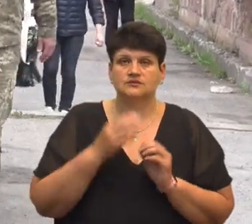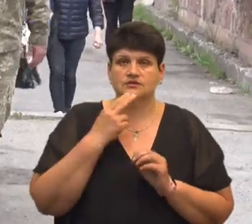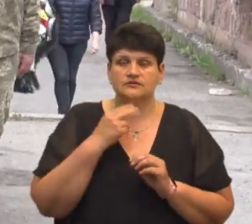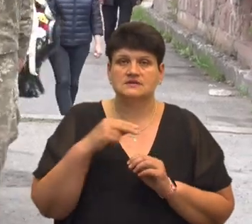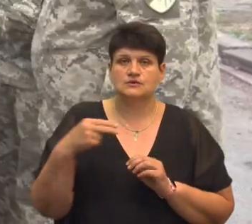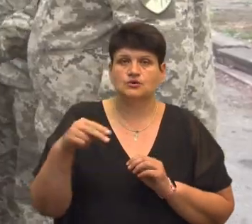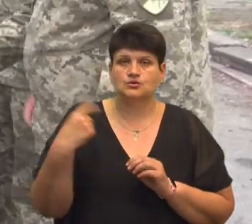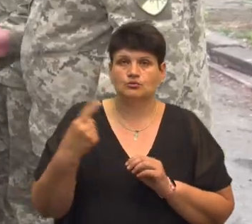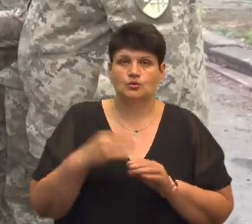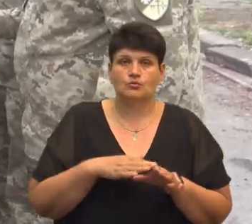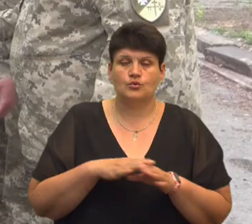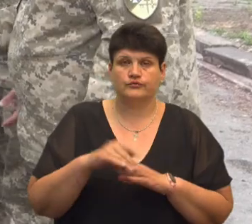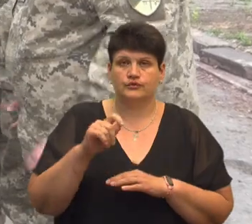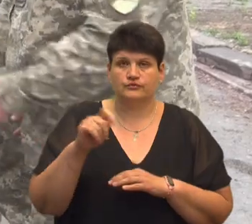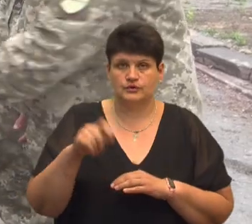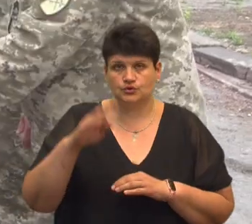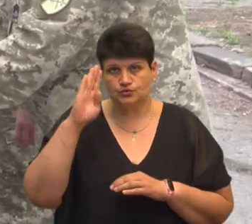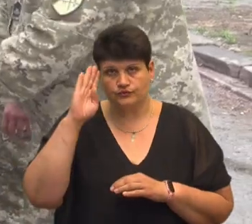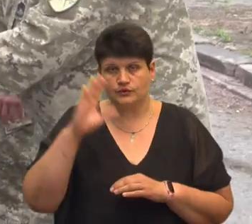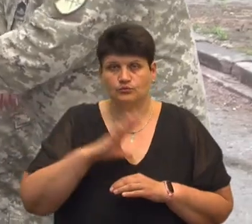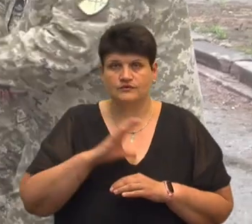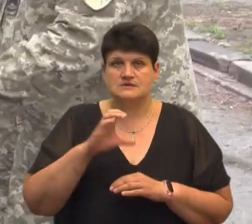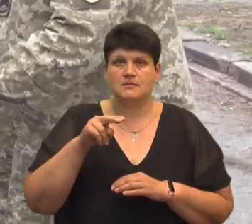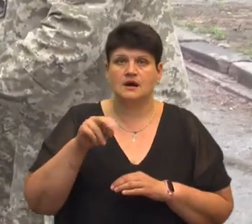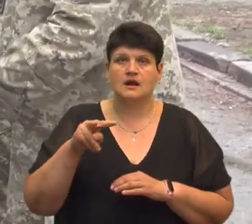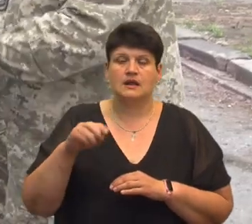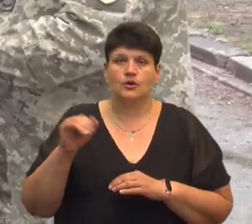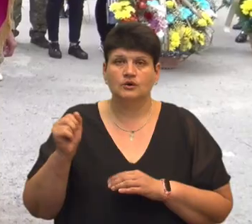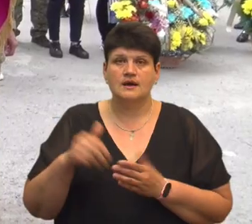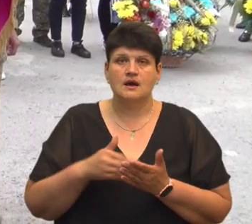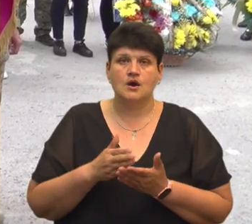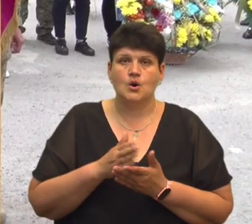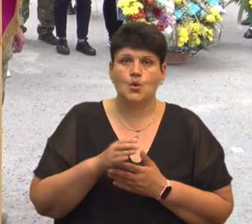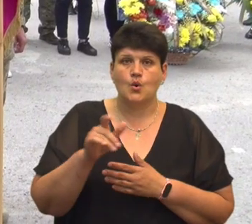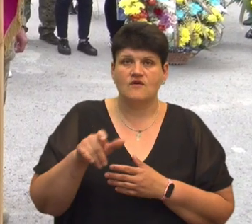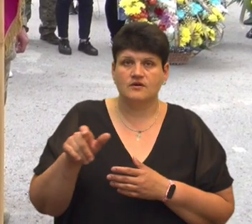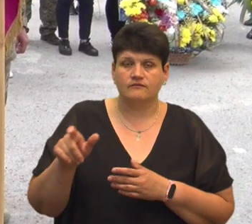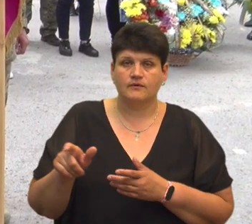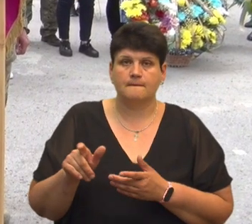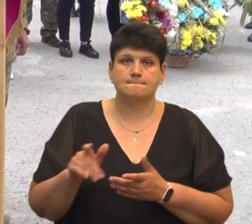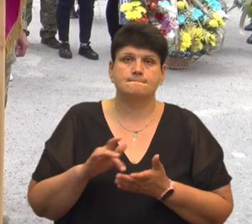області. До повномасштабної війни чоловік був спелеологом, географом, мандрівником.